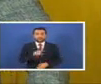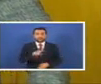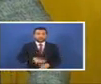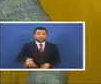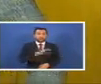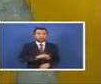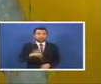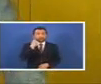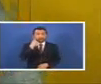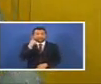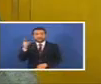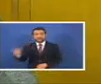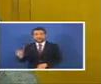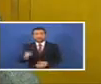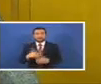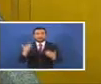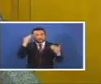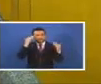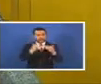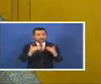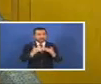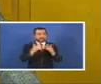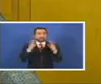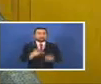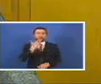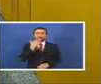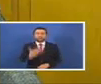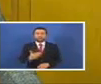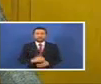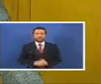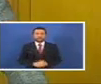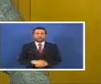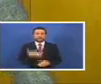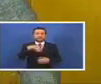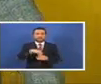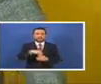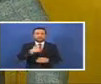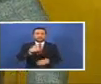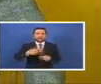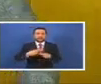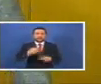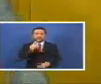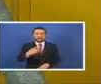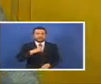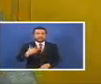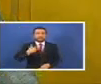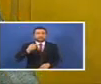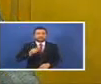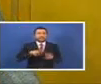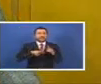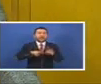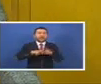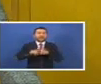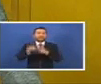Kürtlerin hükümetle anlaşma halinde olduklarını söylüyorlar. İçinde benim de adım geçiyor. Ben Binali Yıldırım'la